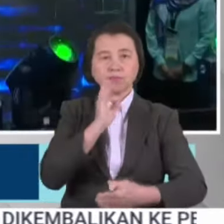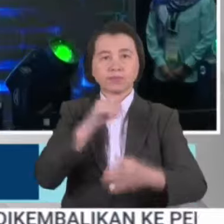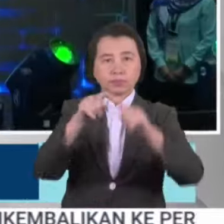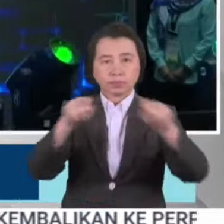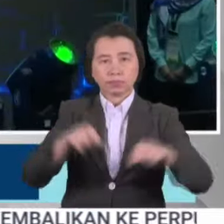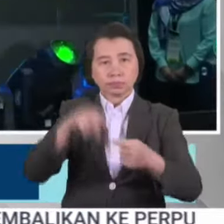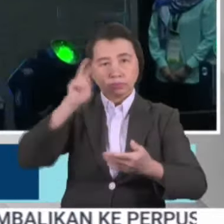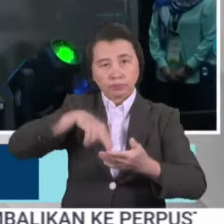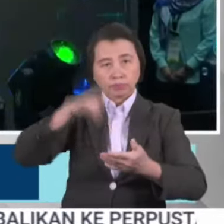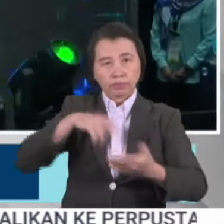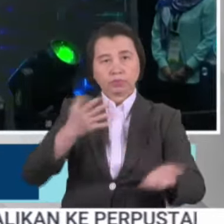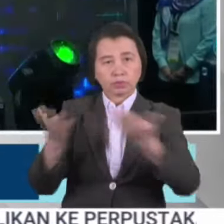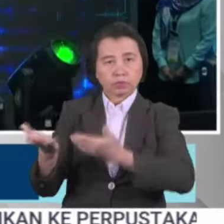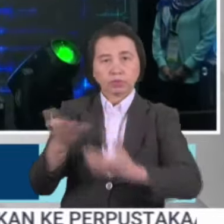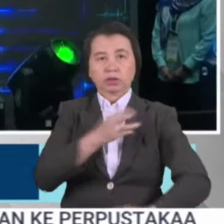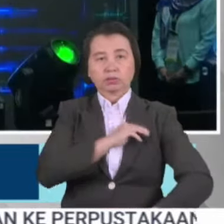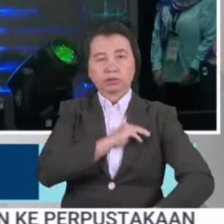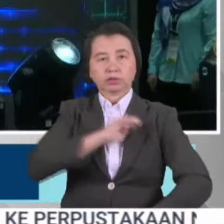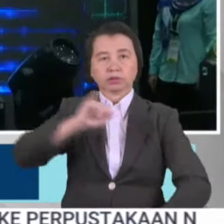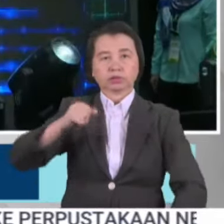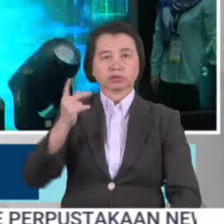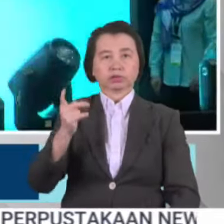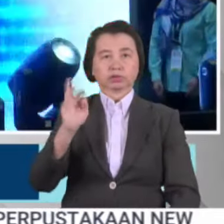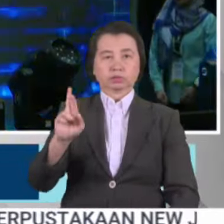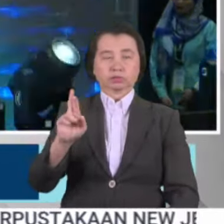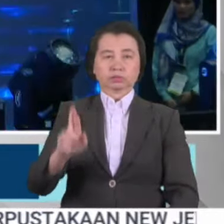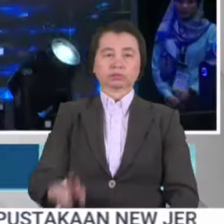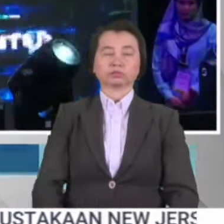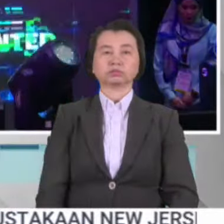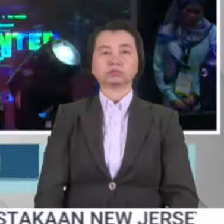teks ucapan yang dibacakan Menteri Kerja Raya.